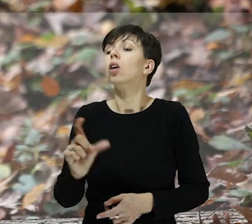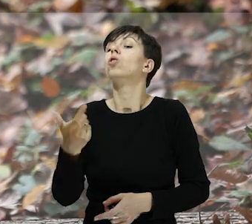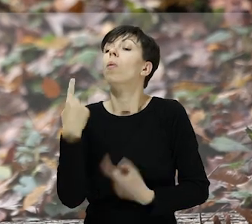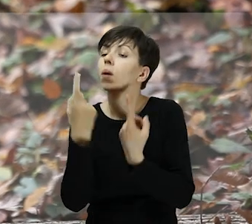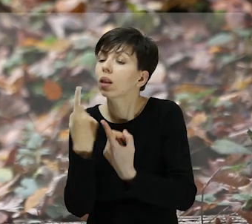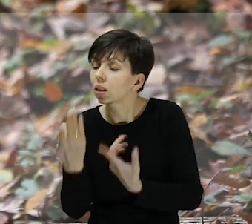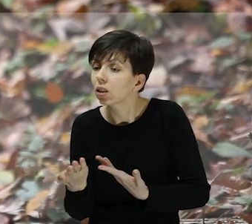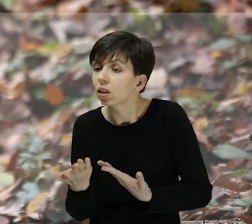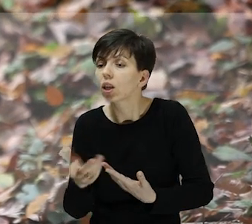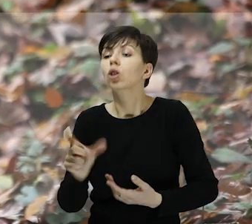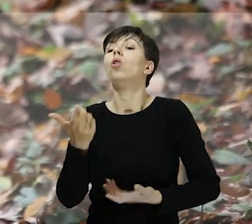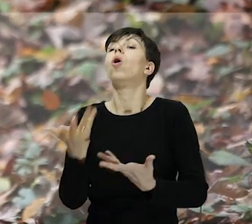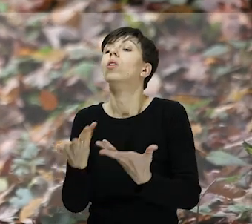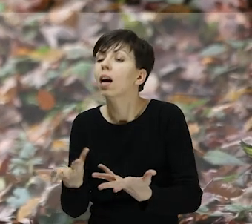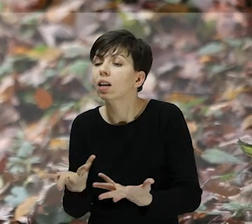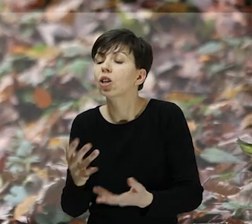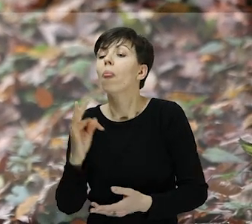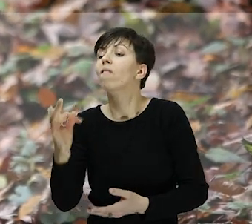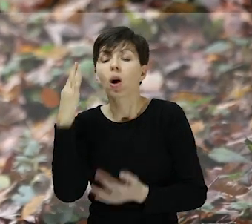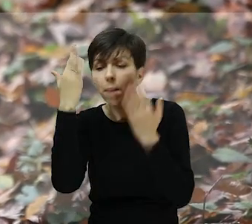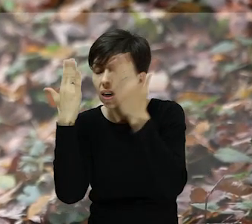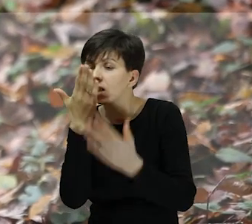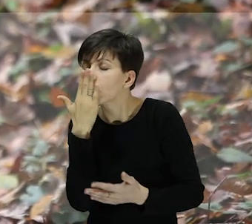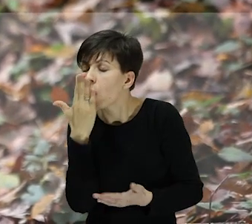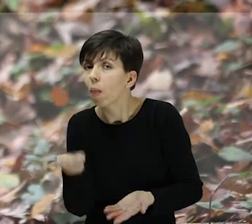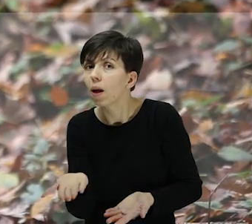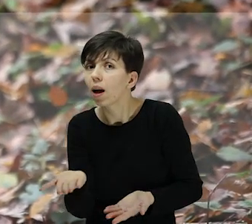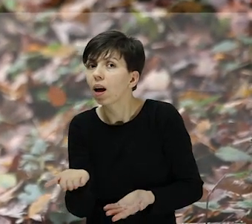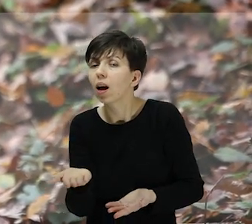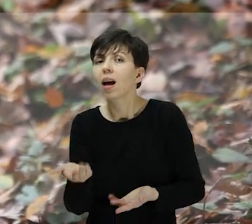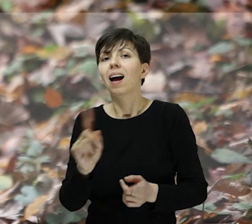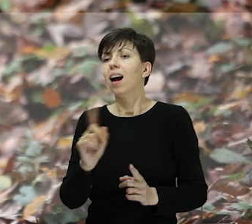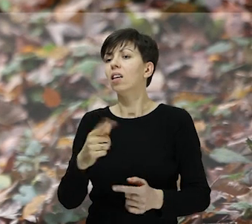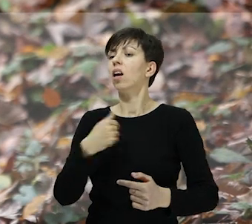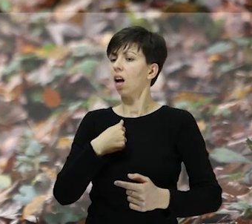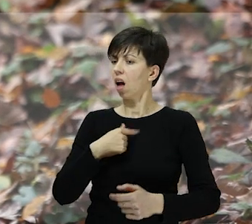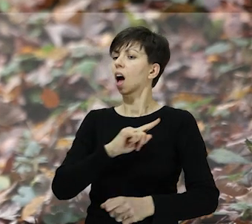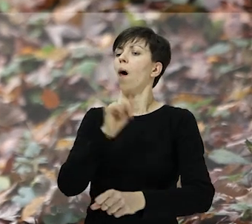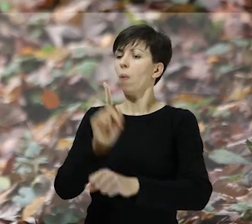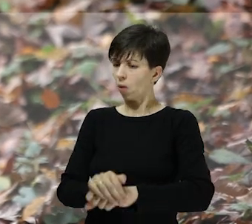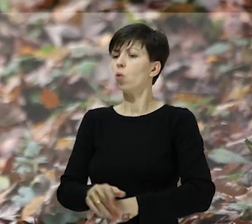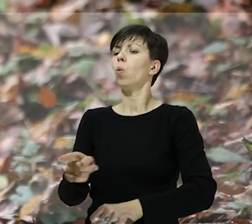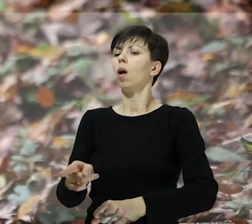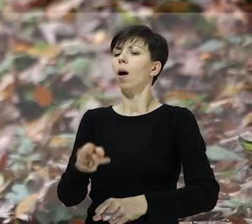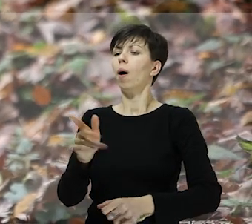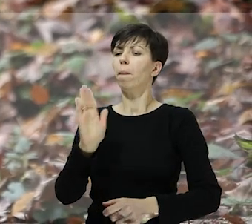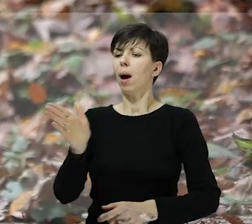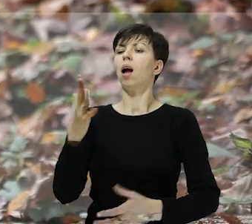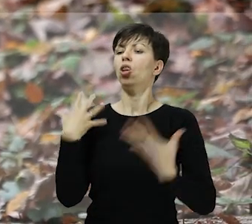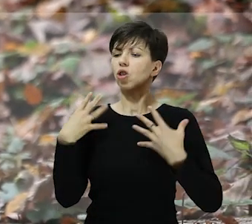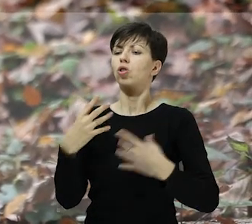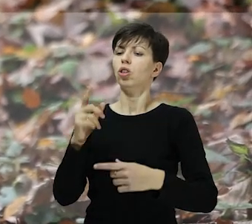i zapytaj, co oni o tym myślą, czego pragną, jakie mają marzenia. A nie narzucaj im dzisiaj swojej woli, swoich